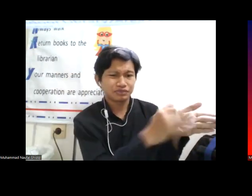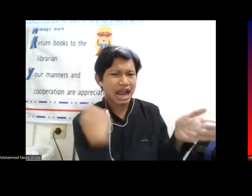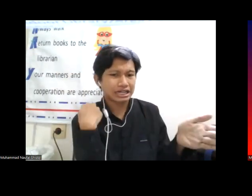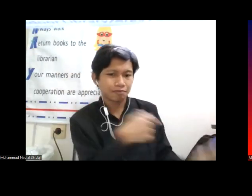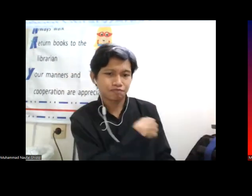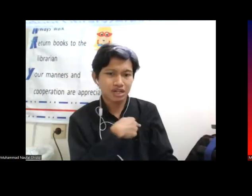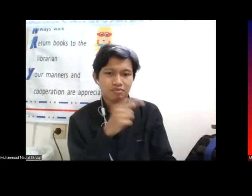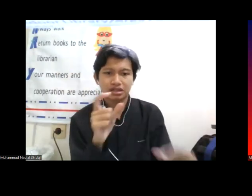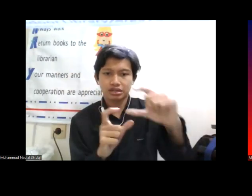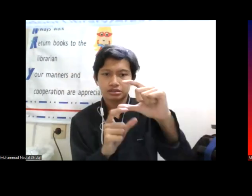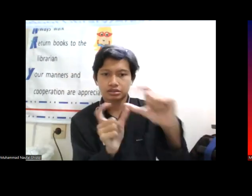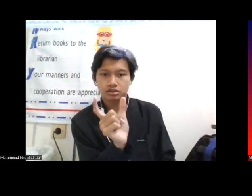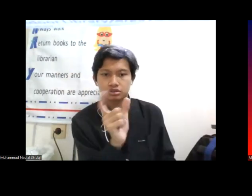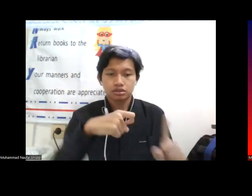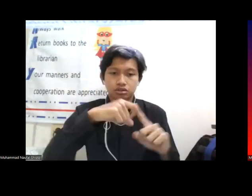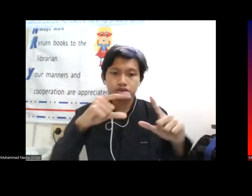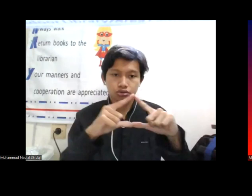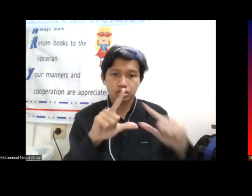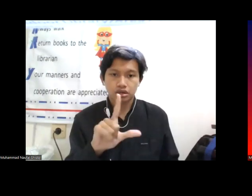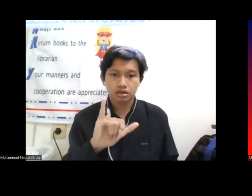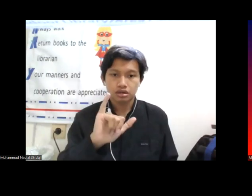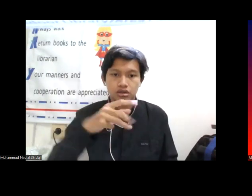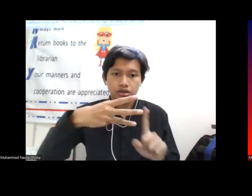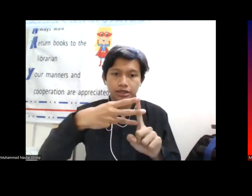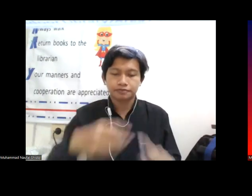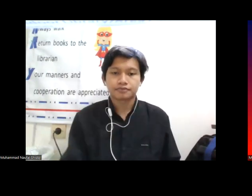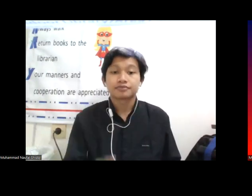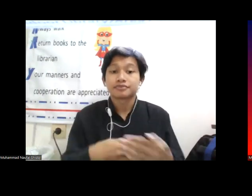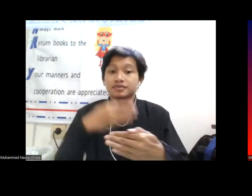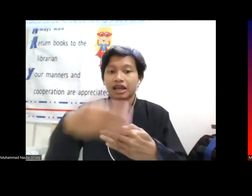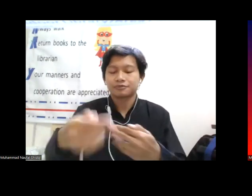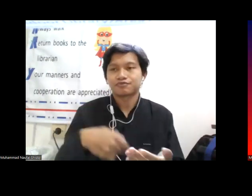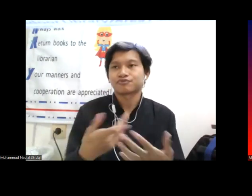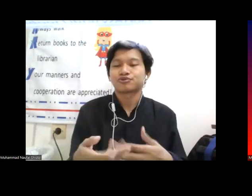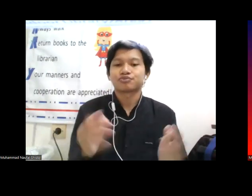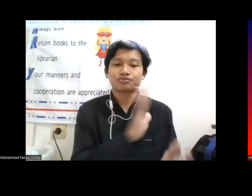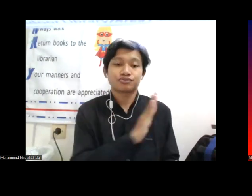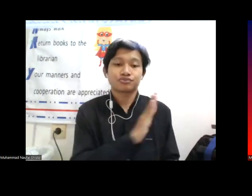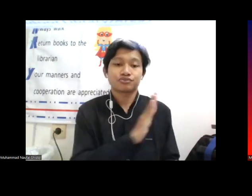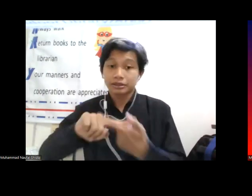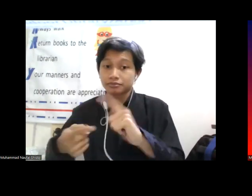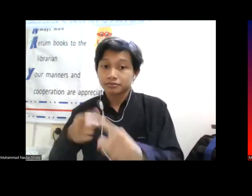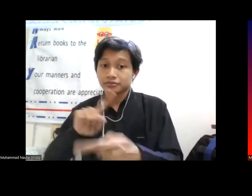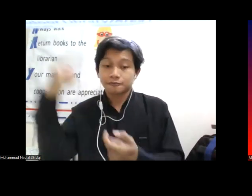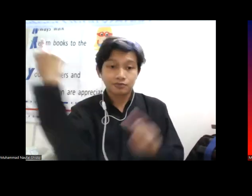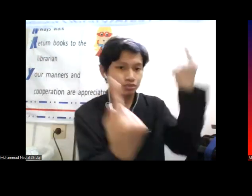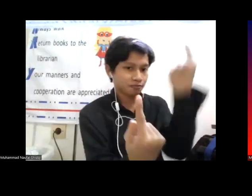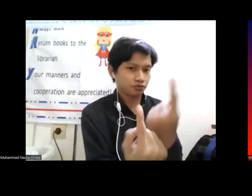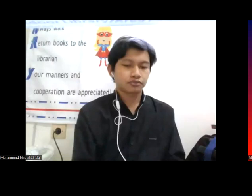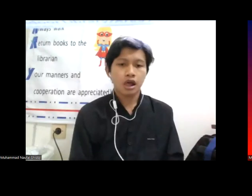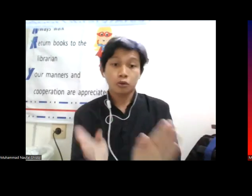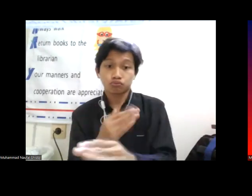sukalip selanjutnya Bapak Ibu dan juga peserta webinar teman-teman mahasiswa peserta webinar sebelum kita